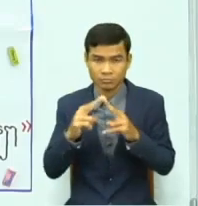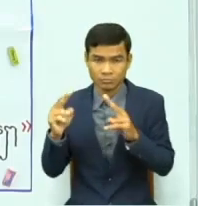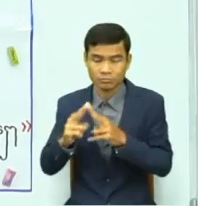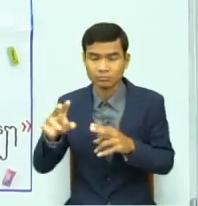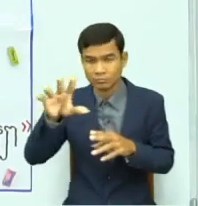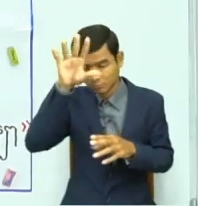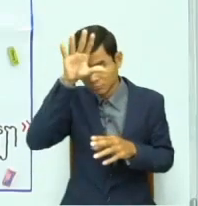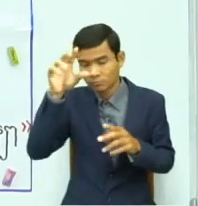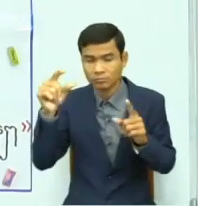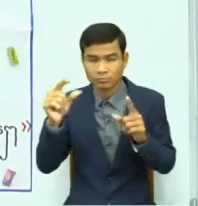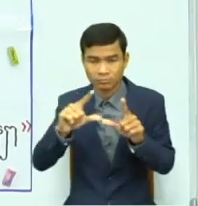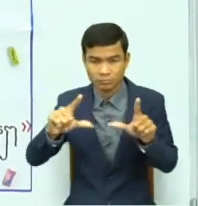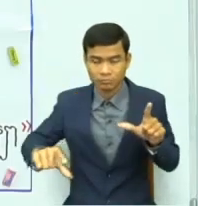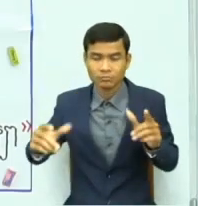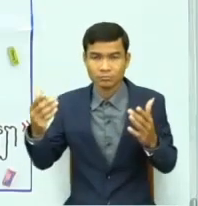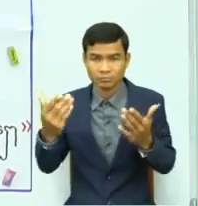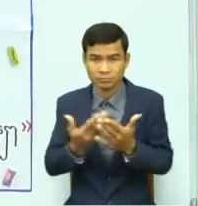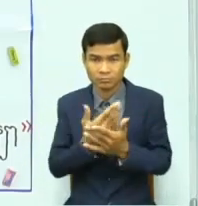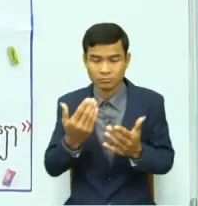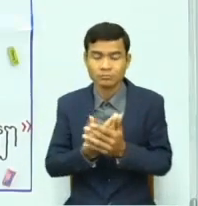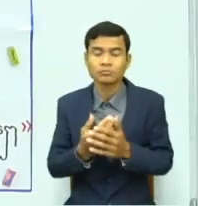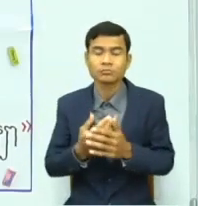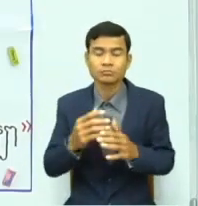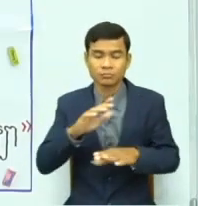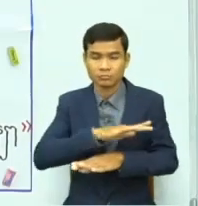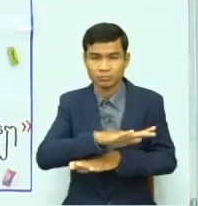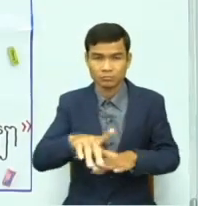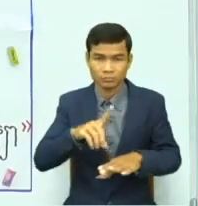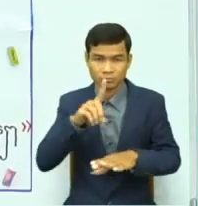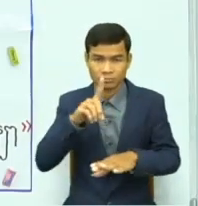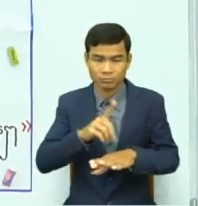thmấy thmấy rột thá